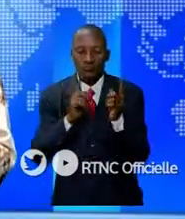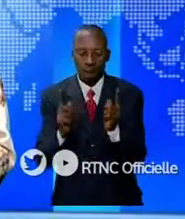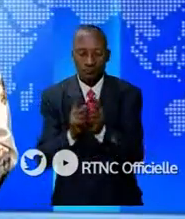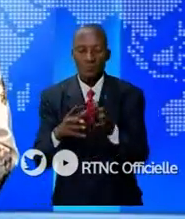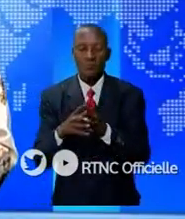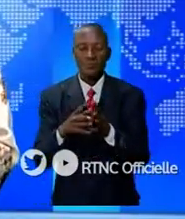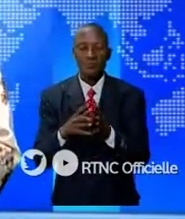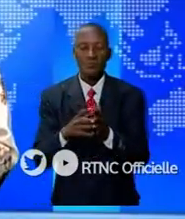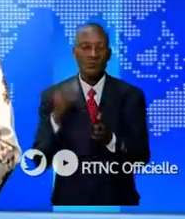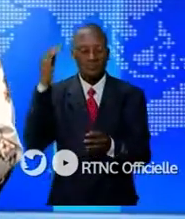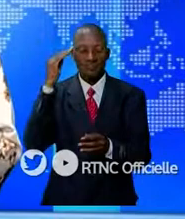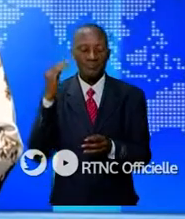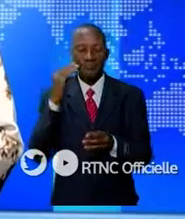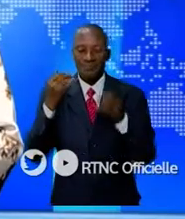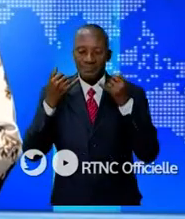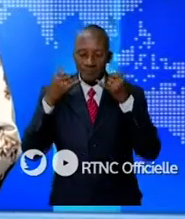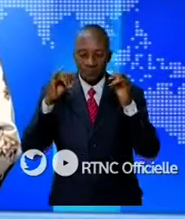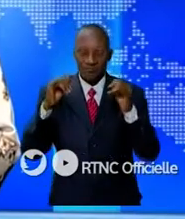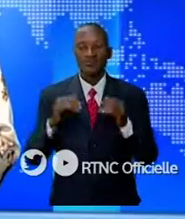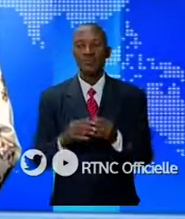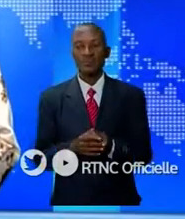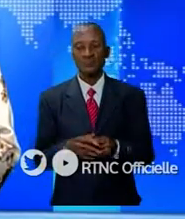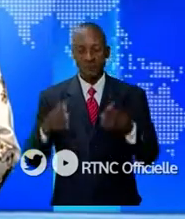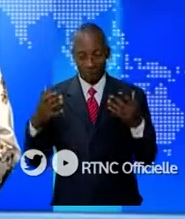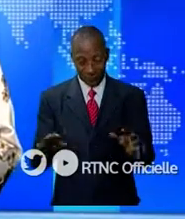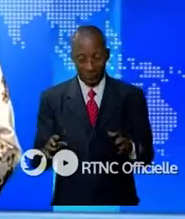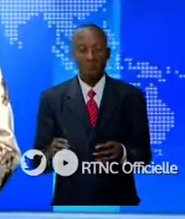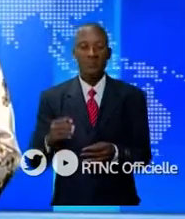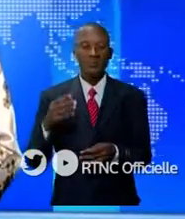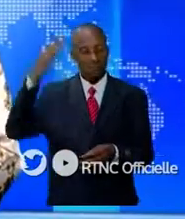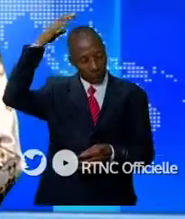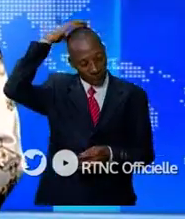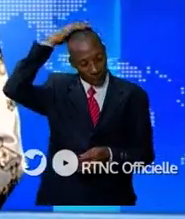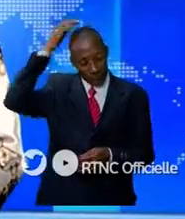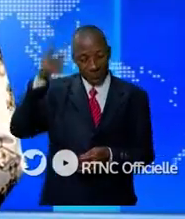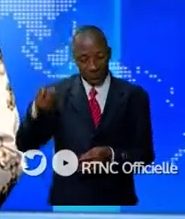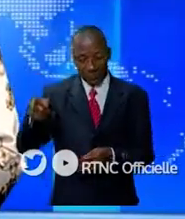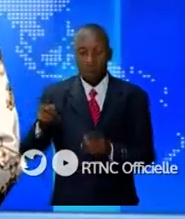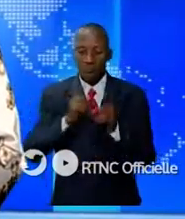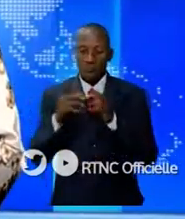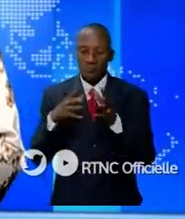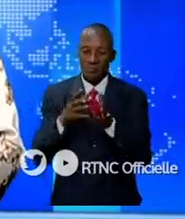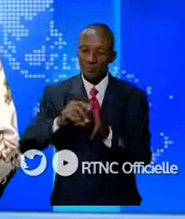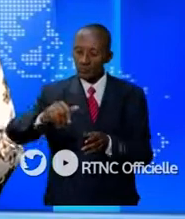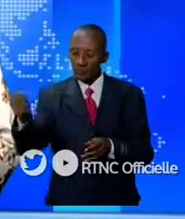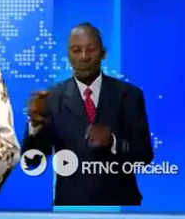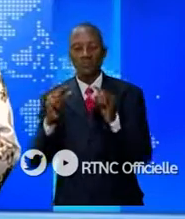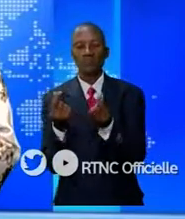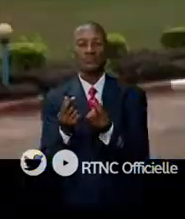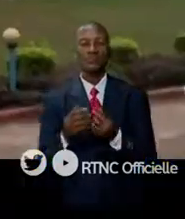le cardinal a échangé avec la délégation du cadre national de la société civile. Un condensé signé Émilie